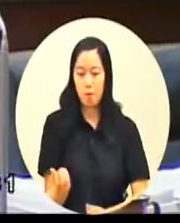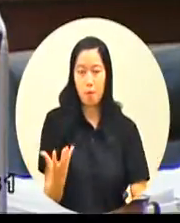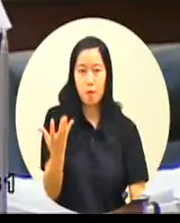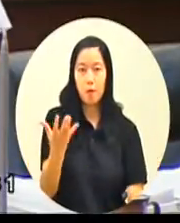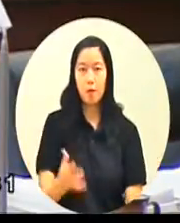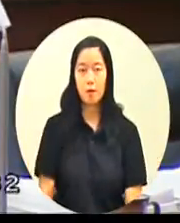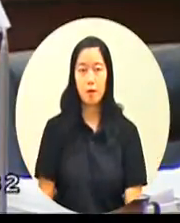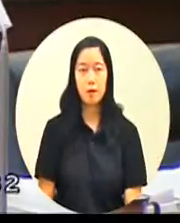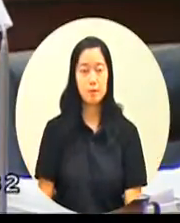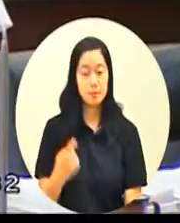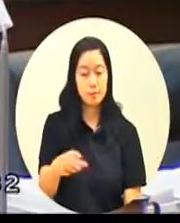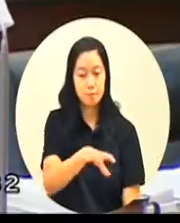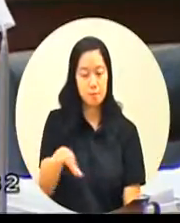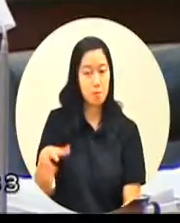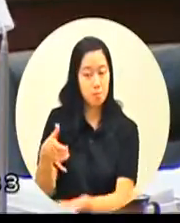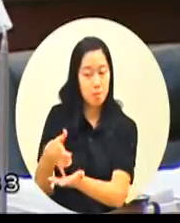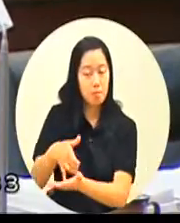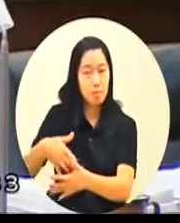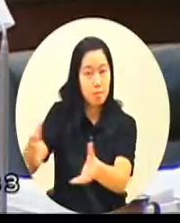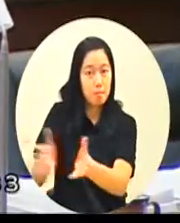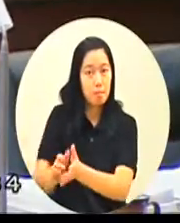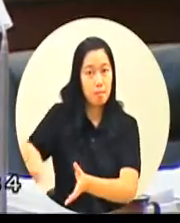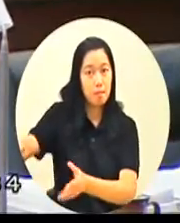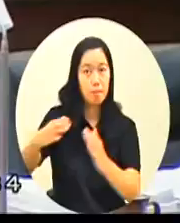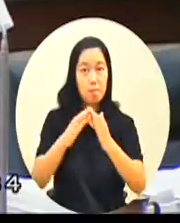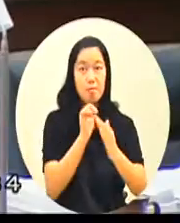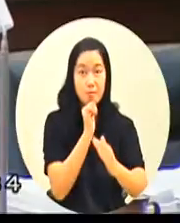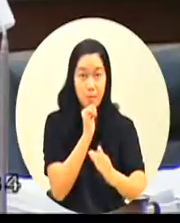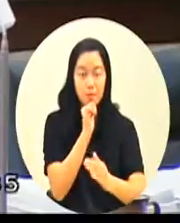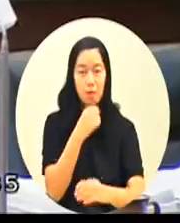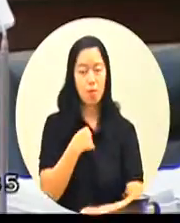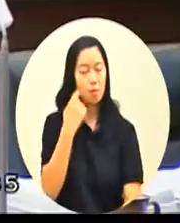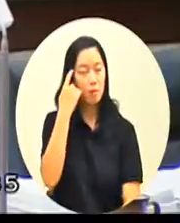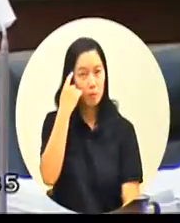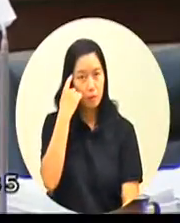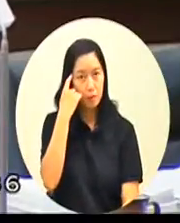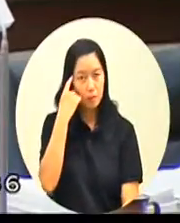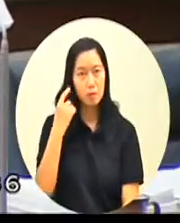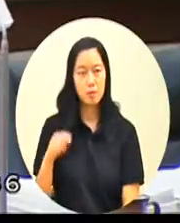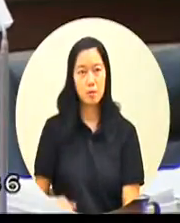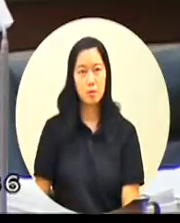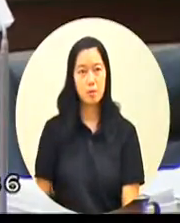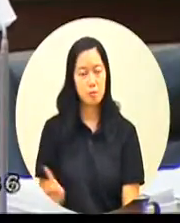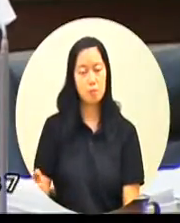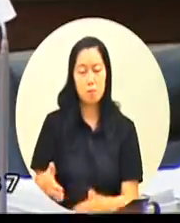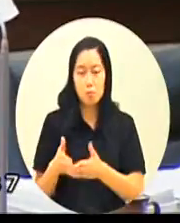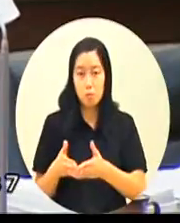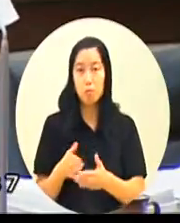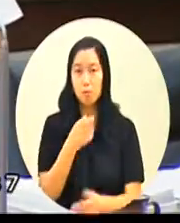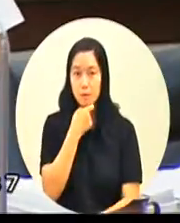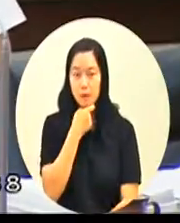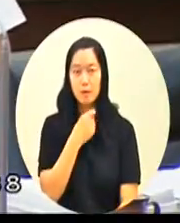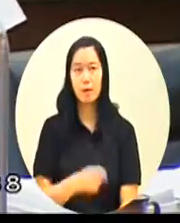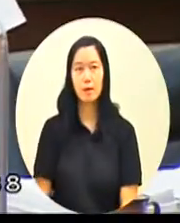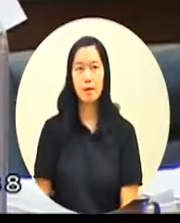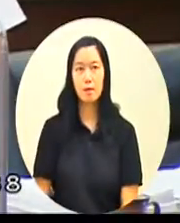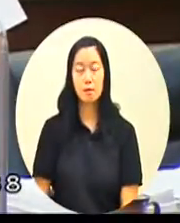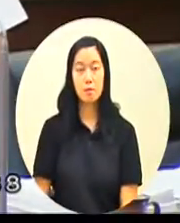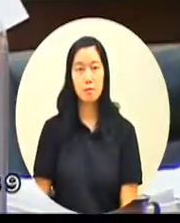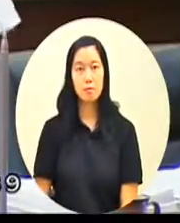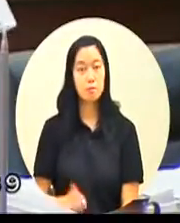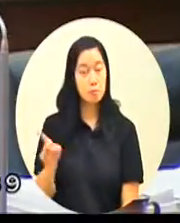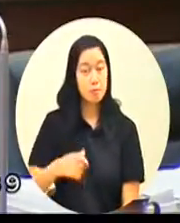些地方的弱势的低收的，我觉得他都有这样的一个需求，但需求他真的是希